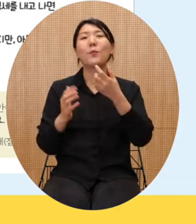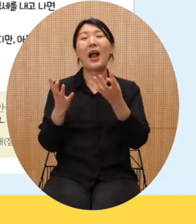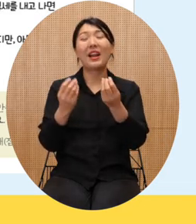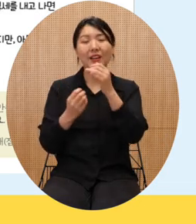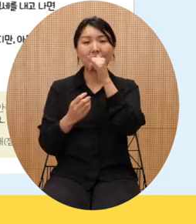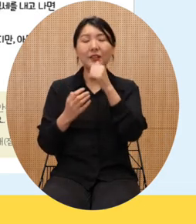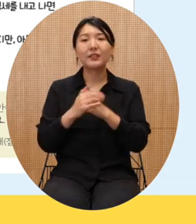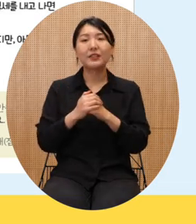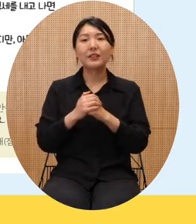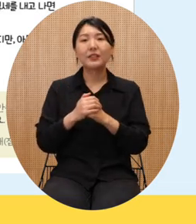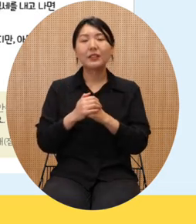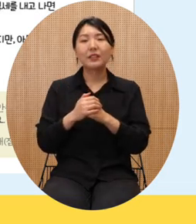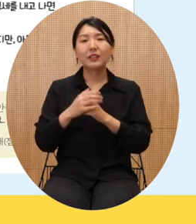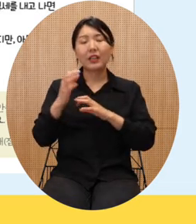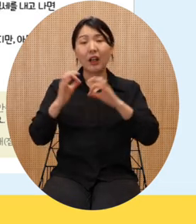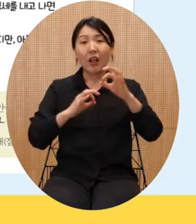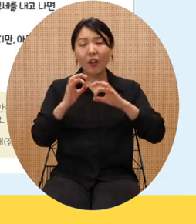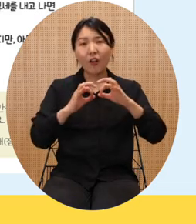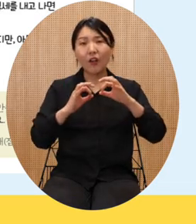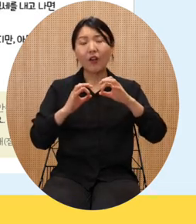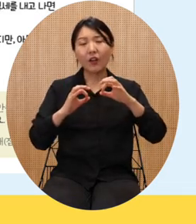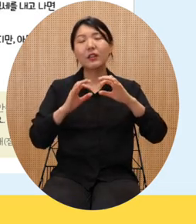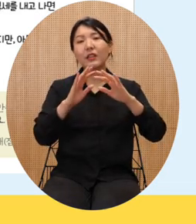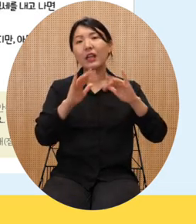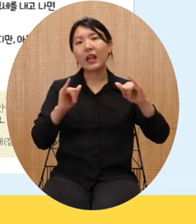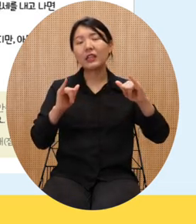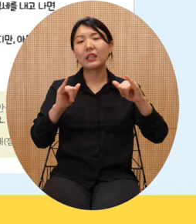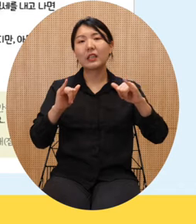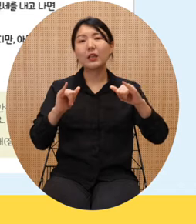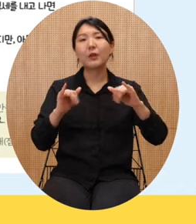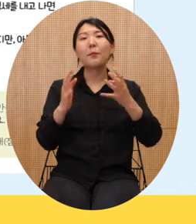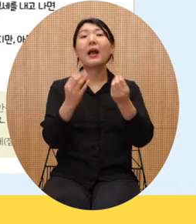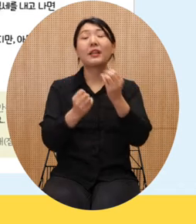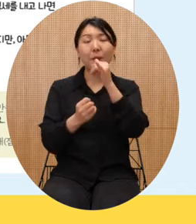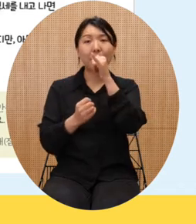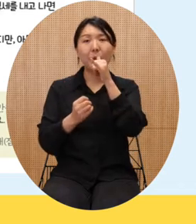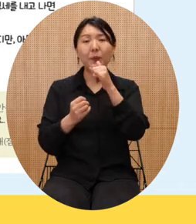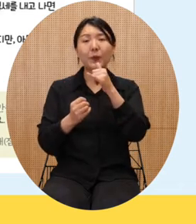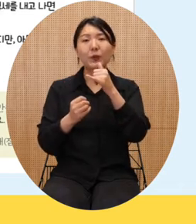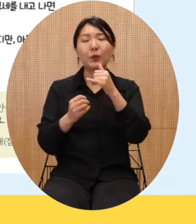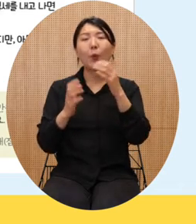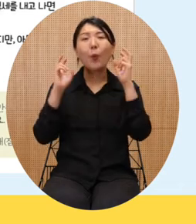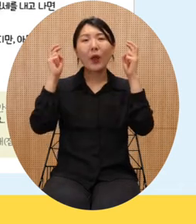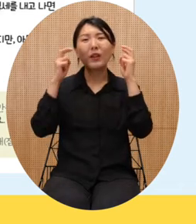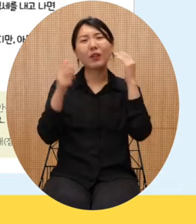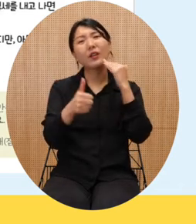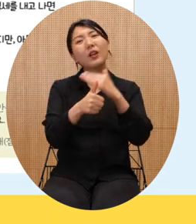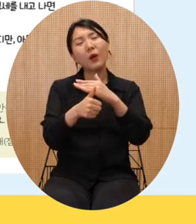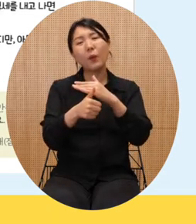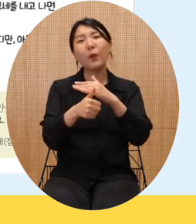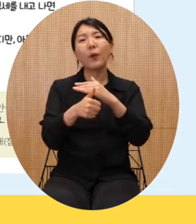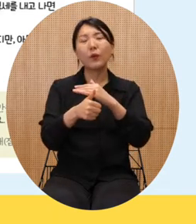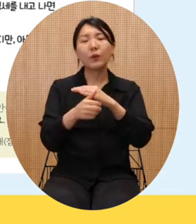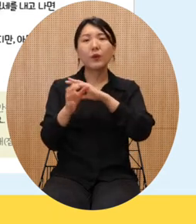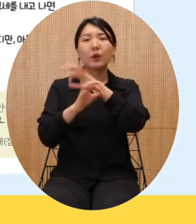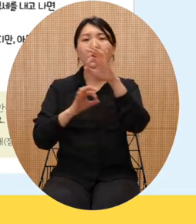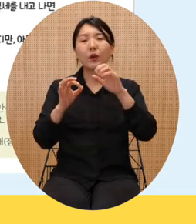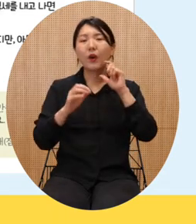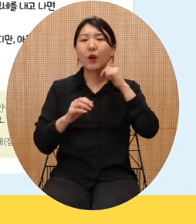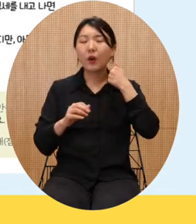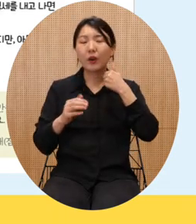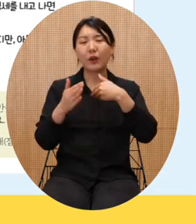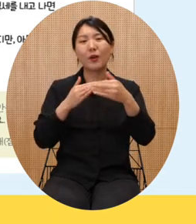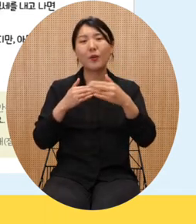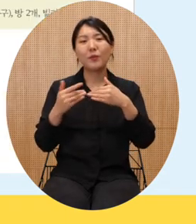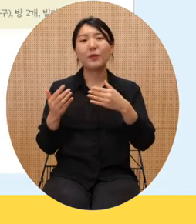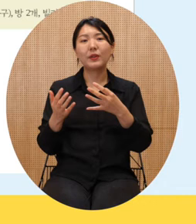인해서 어려움을 겪고 계신 가구들이 상당히 많이 있었습니다. 자영업자들에서 특히 이런 분들이 많았고 그다음에 실직